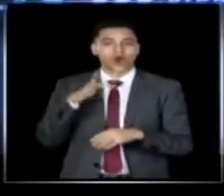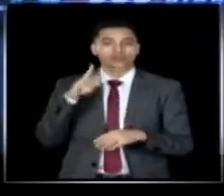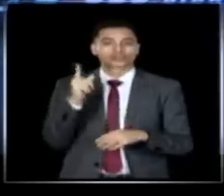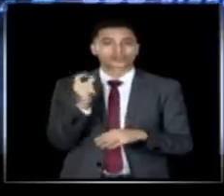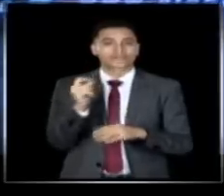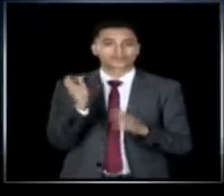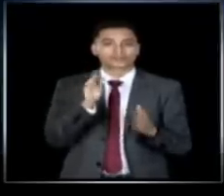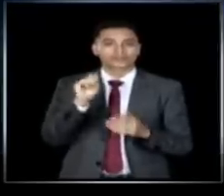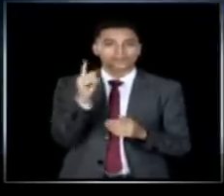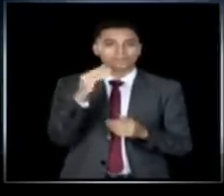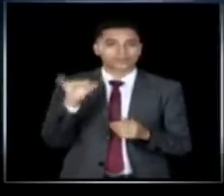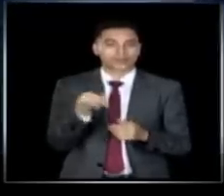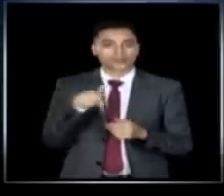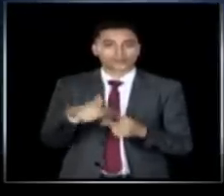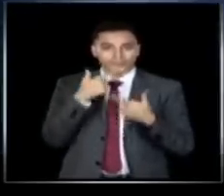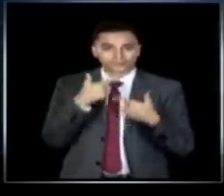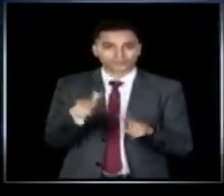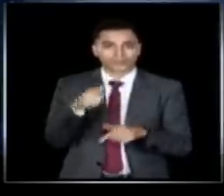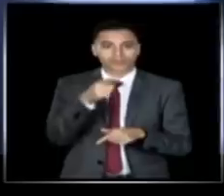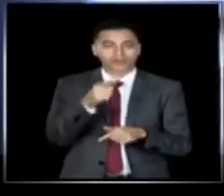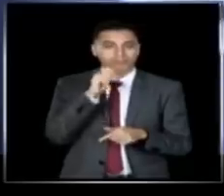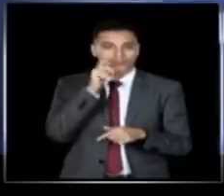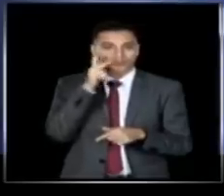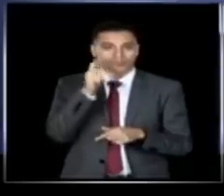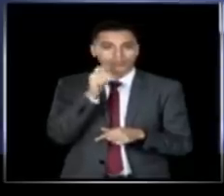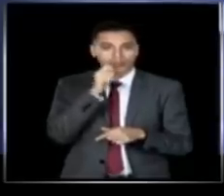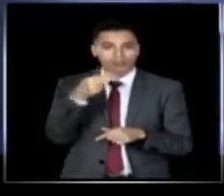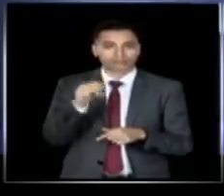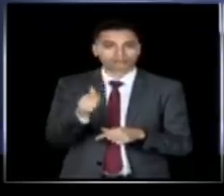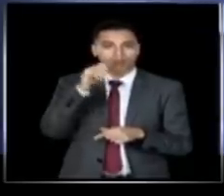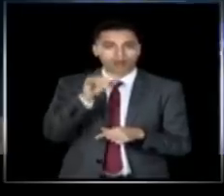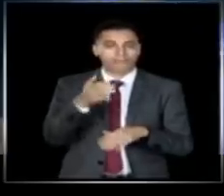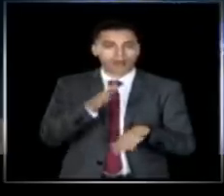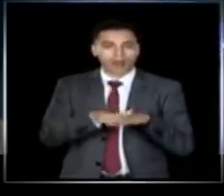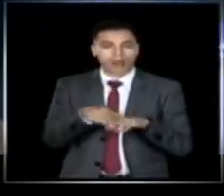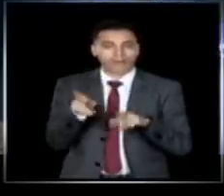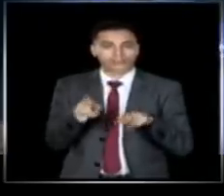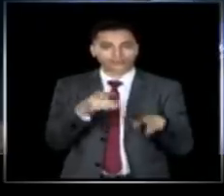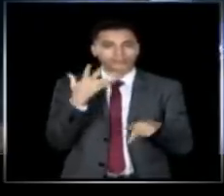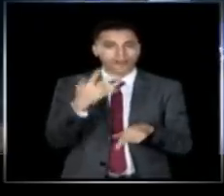الروائي عصام يوسف قرعة الموسم الخامس لعباقرة الجامعات.